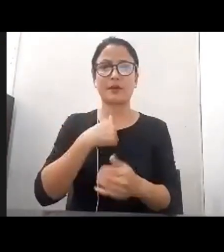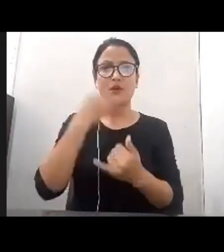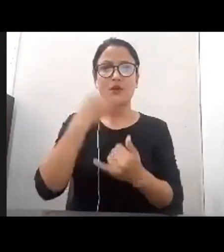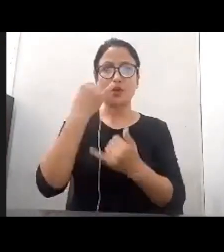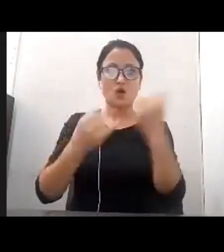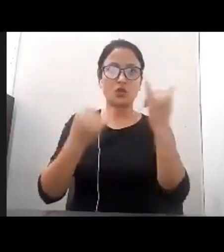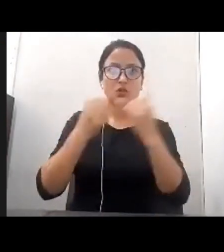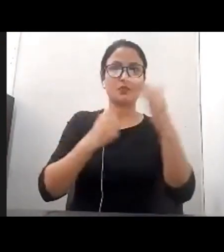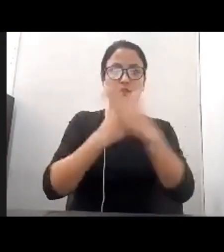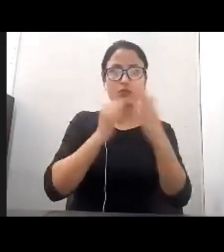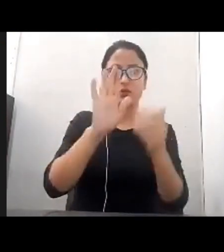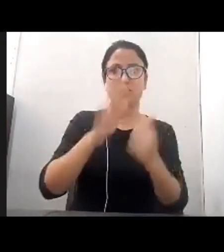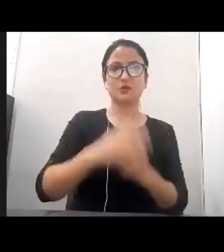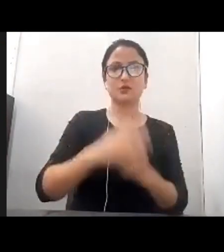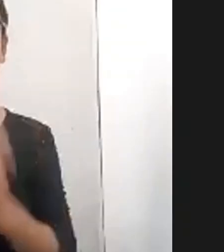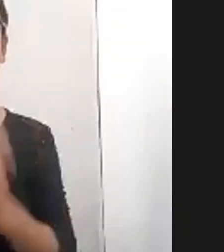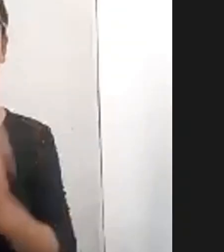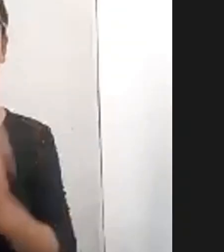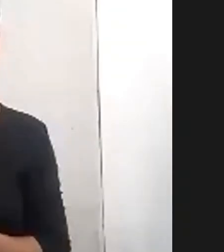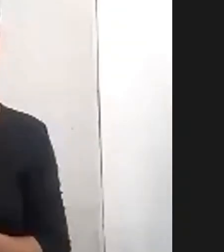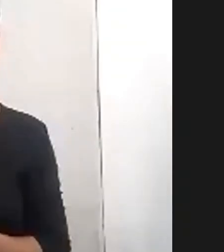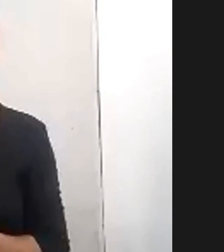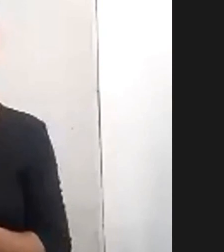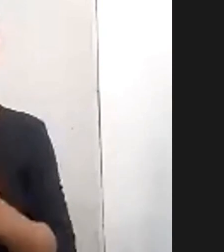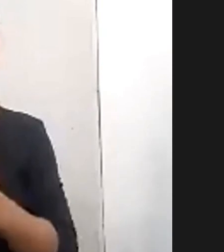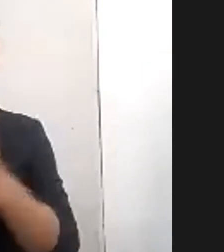छौँ। अन्तिममा हाम्रो